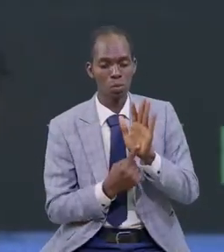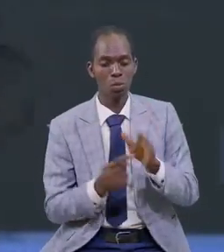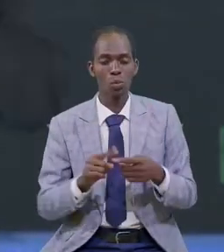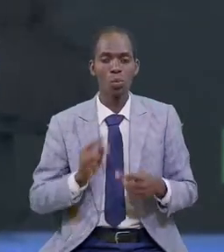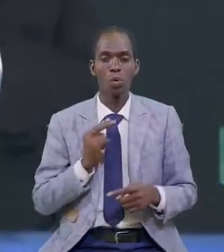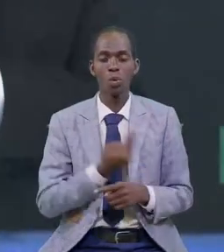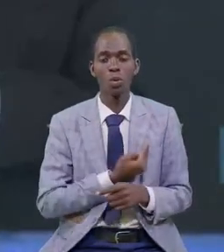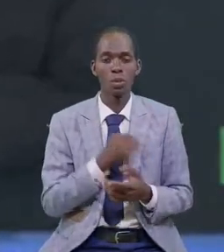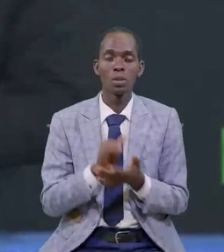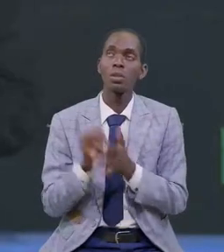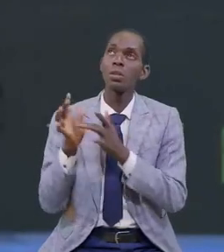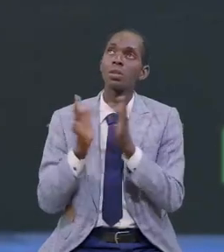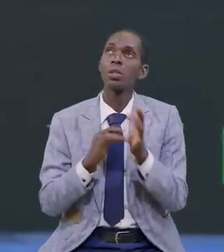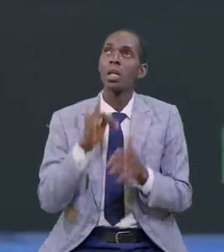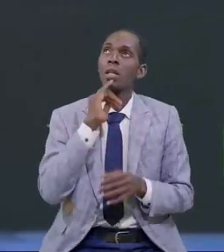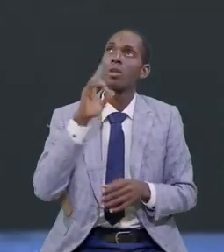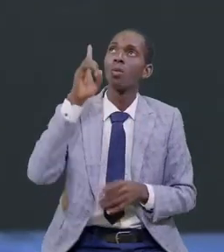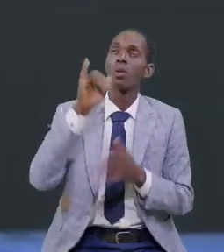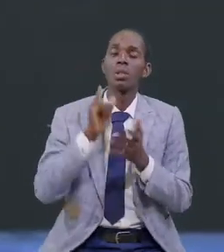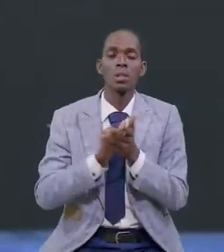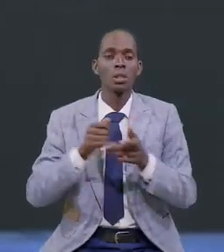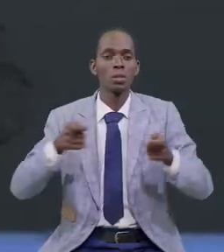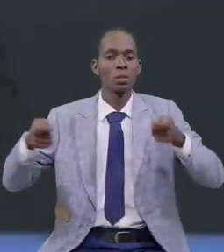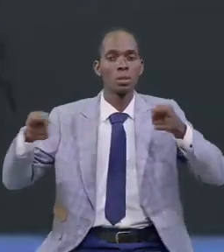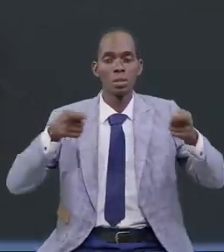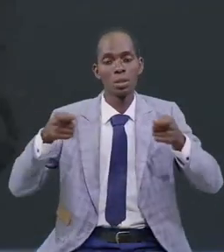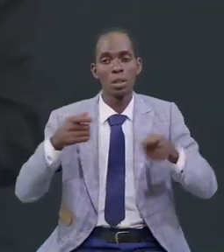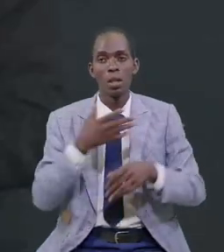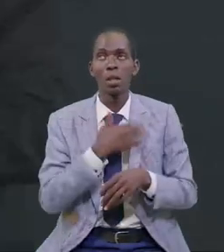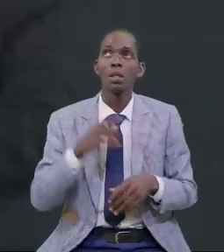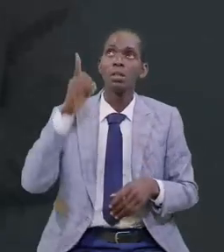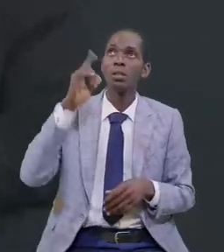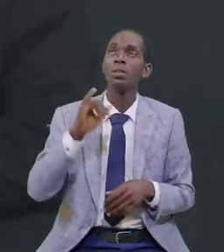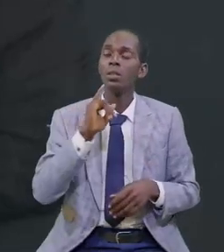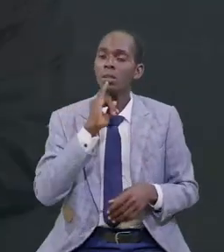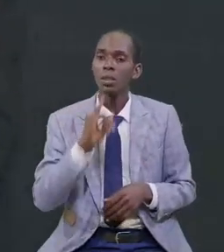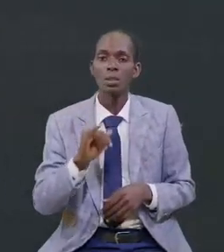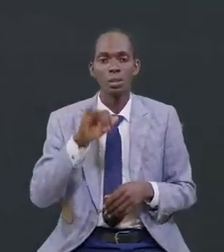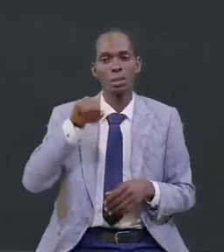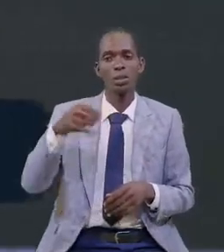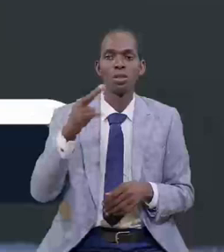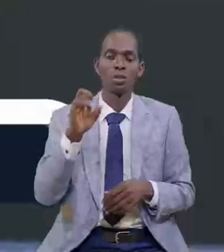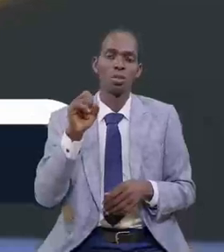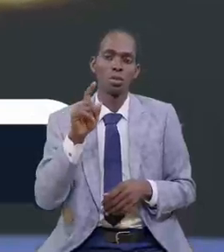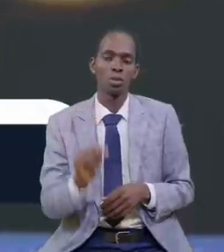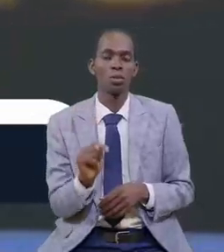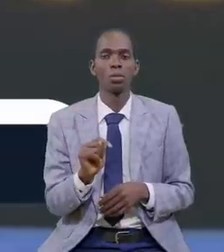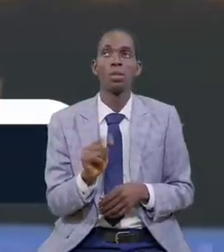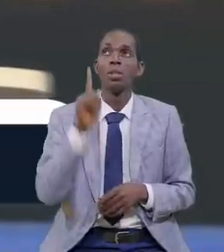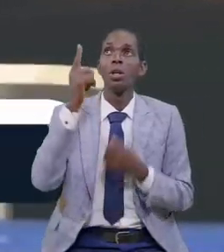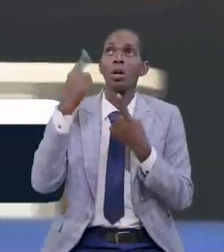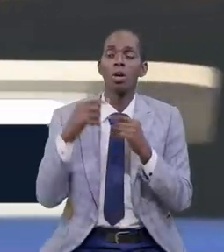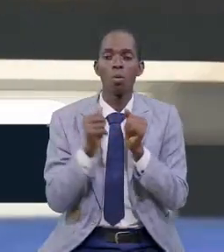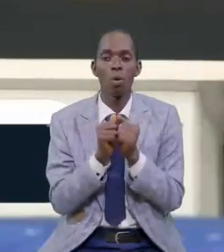celui-là qui règne il est le roi qui règne et il est juste il vient avec amour il